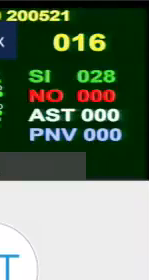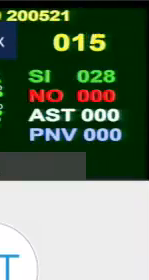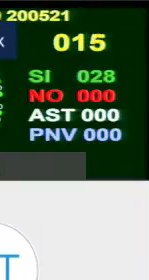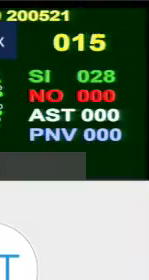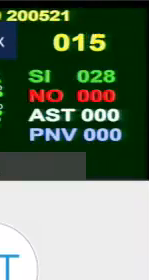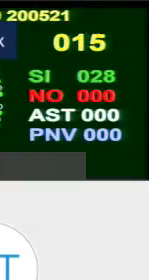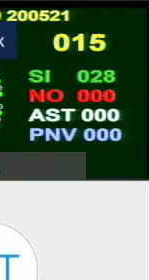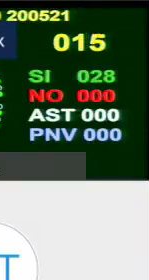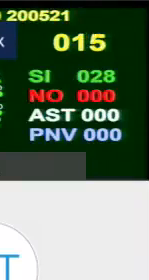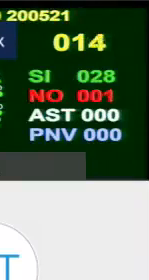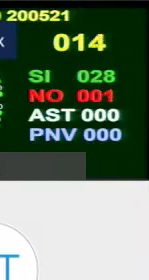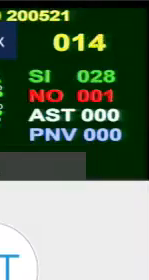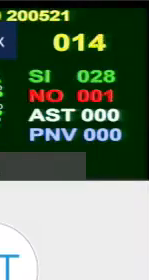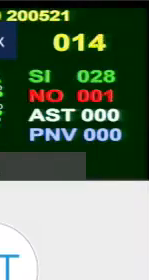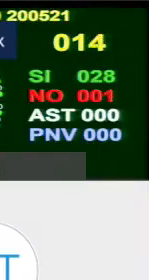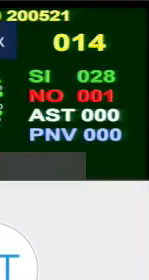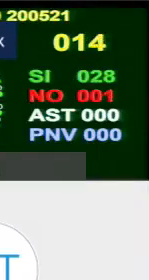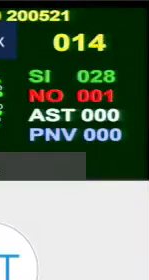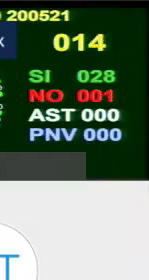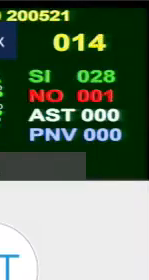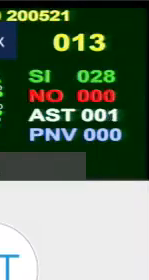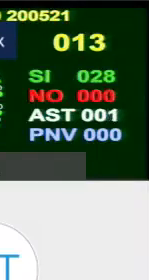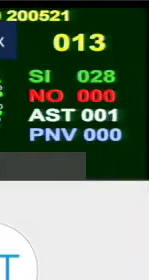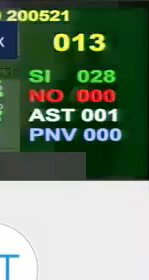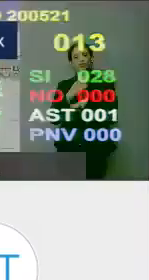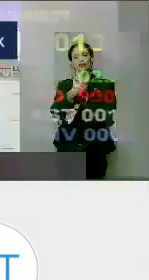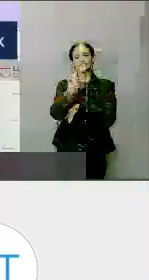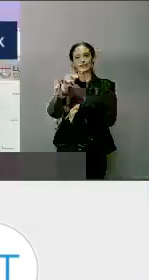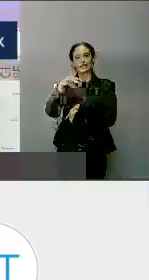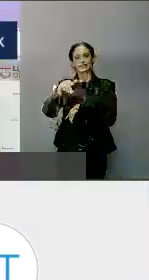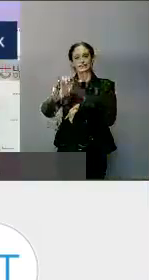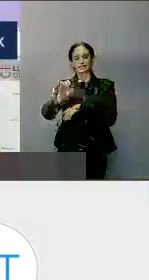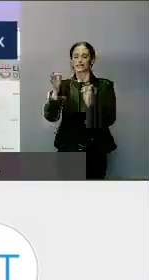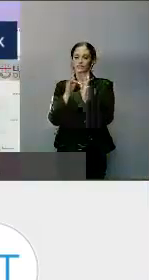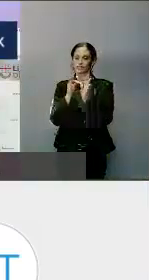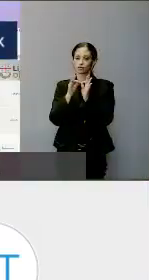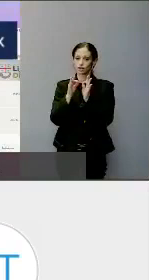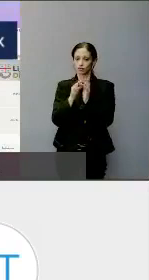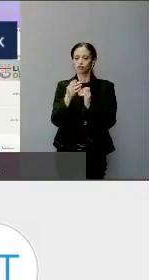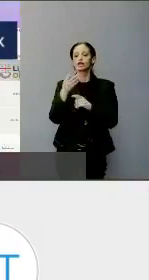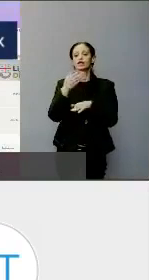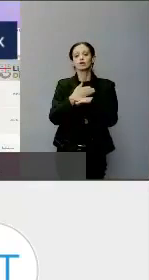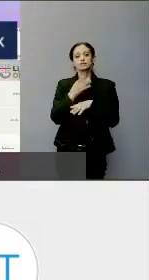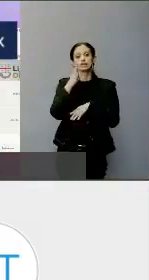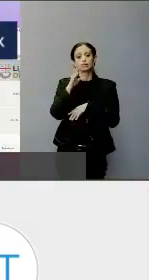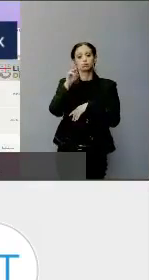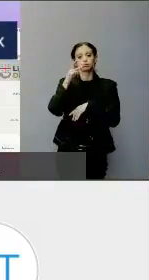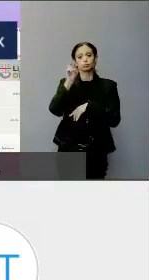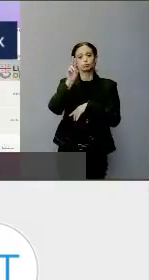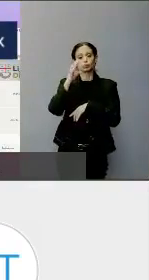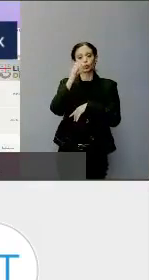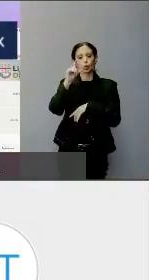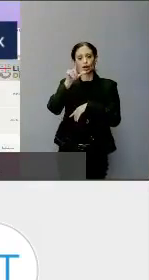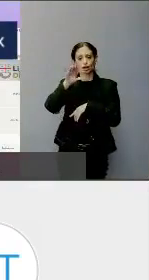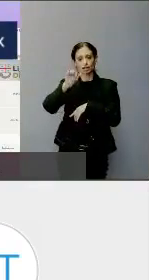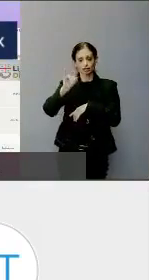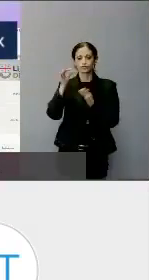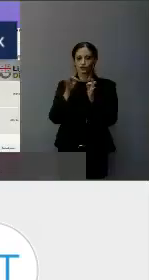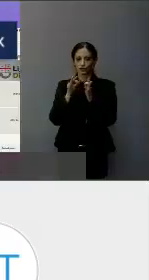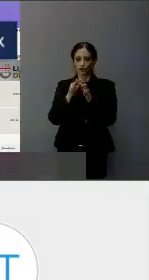da remoto su 236 consigliere amorevole consigliera bruccoleri premere